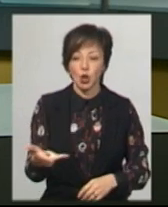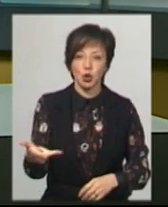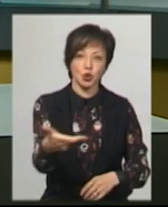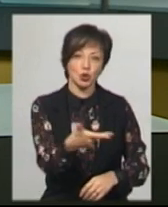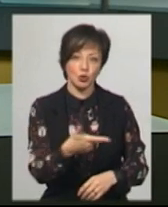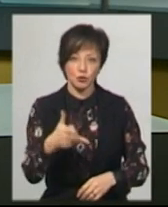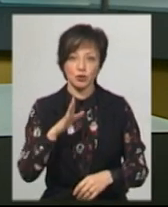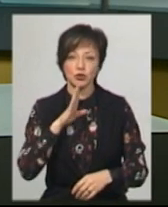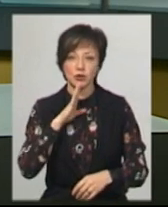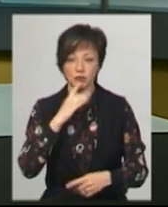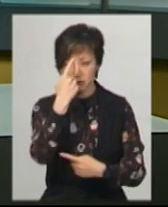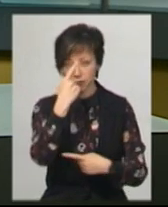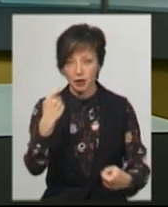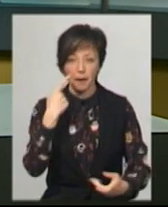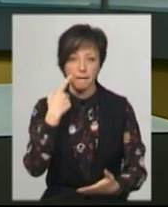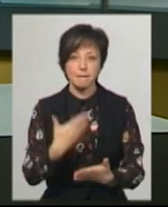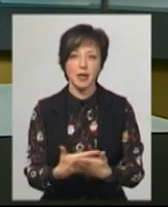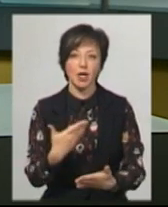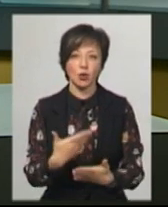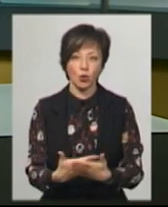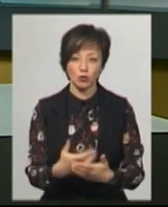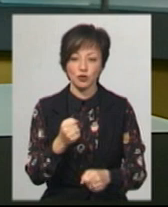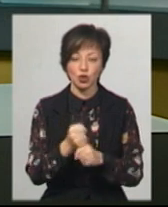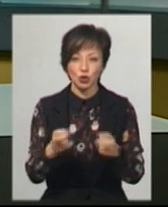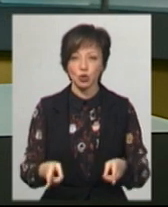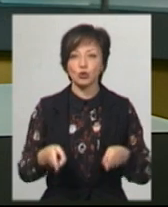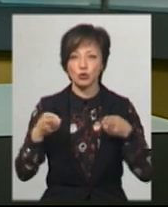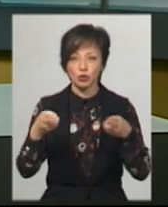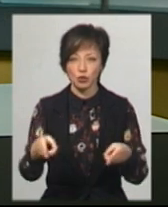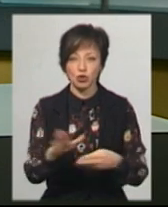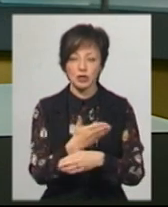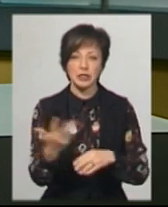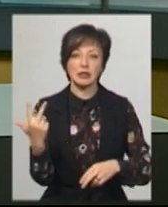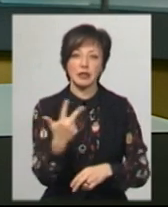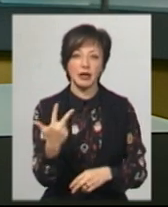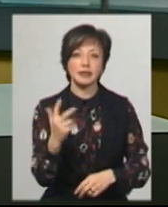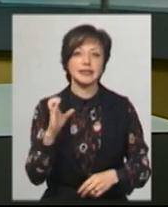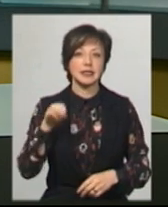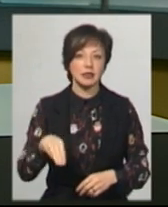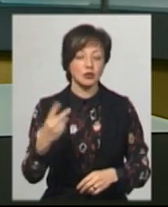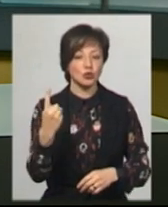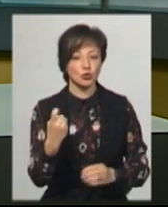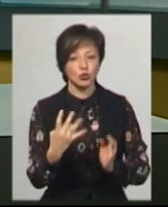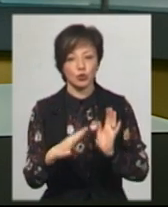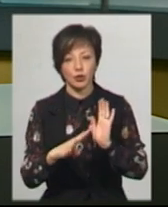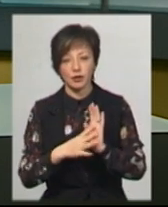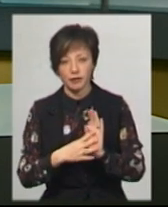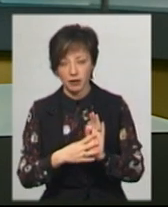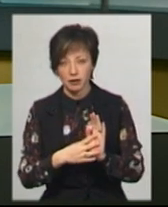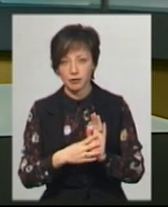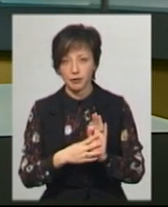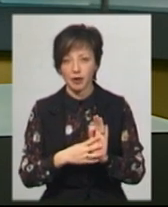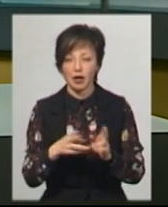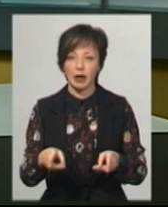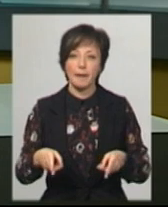жінкам оголошено про підозру у вчиненні злочину, передбаченого частиною 3 статті 149 через статтю